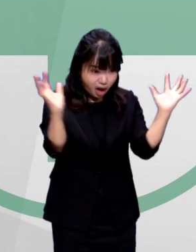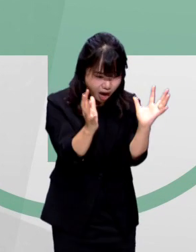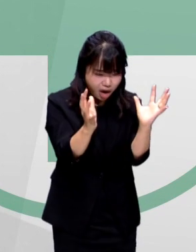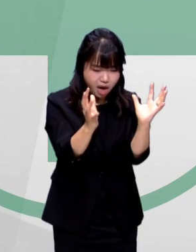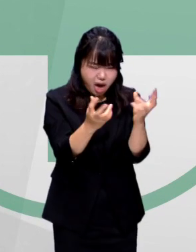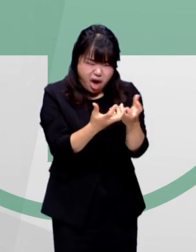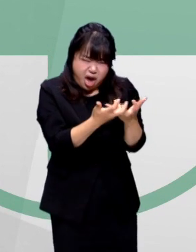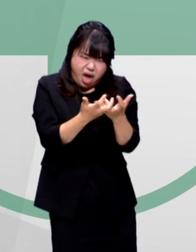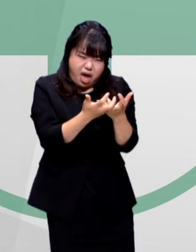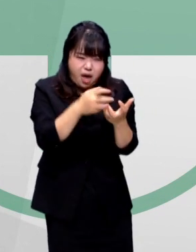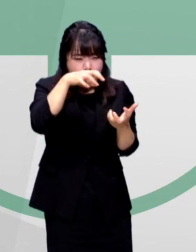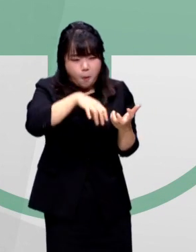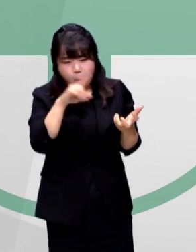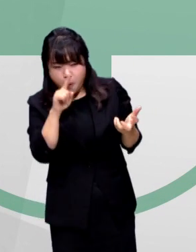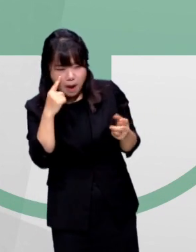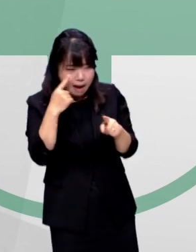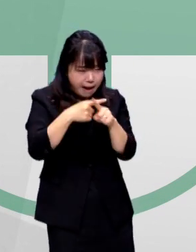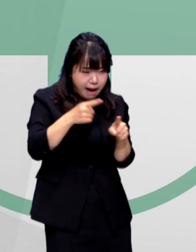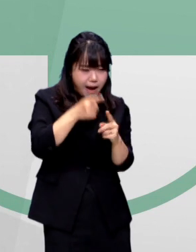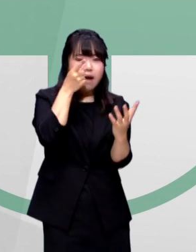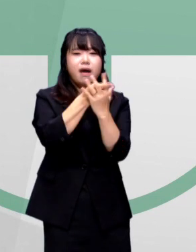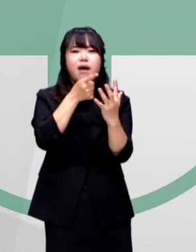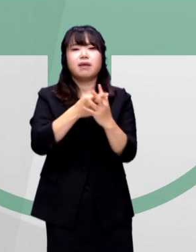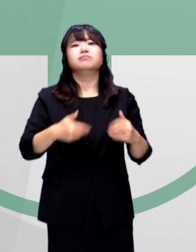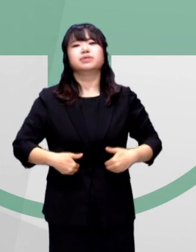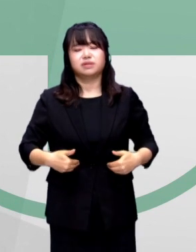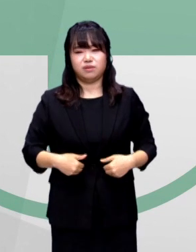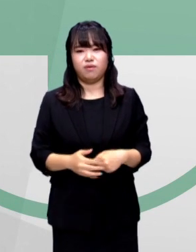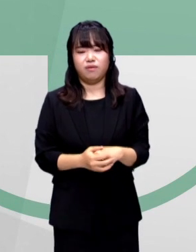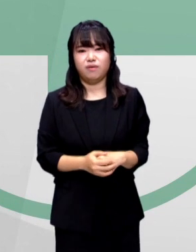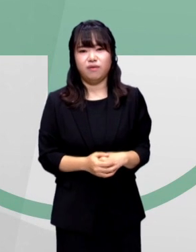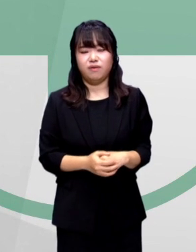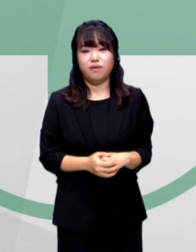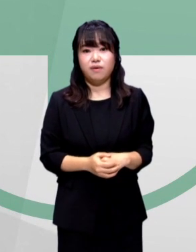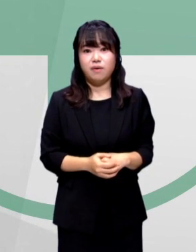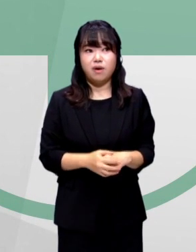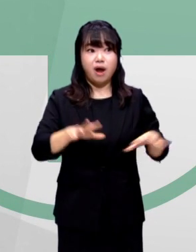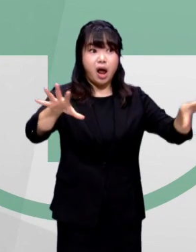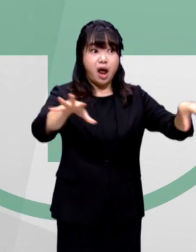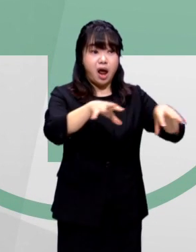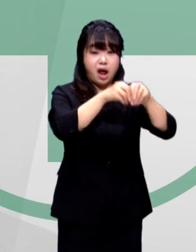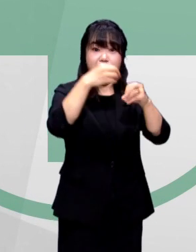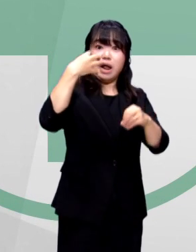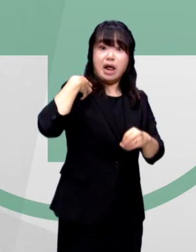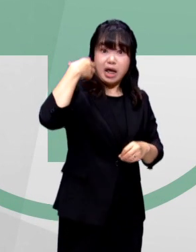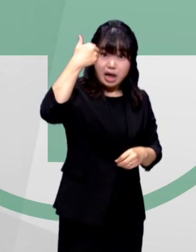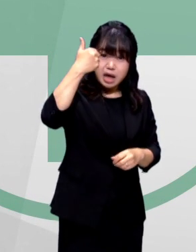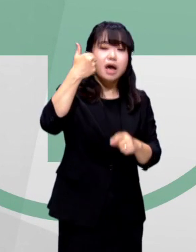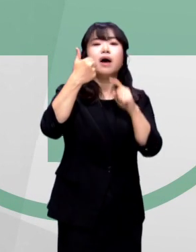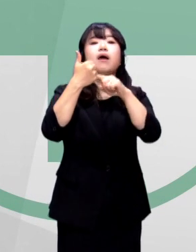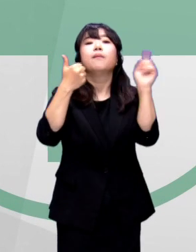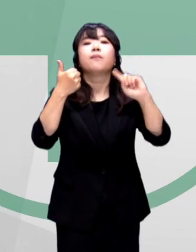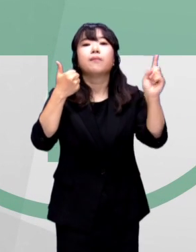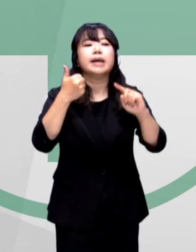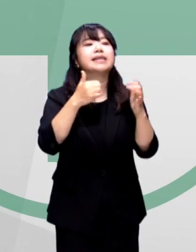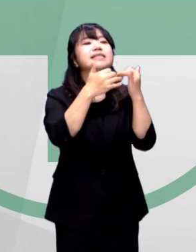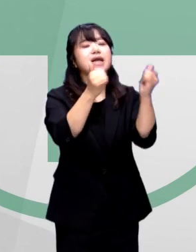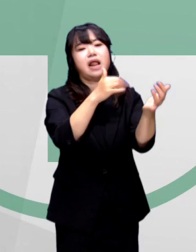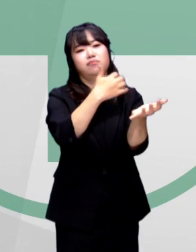위험이 있는지를 미리 파악을 해야 되고요. 사실은 총 그 입장자의 인원 관리를 좀 하는 편이 중요합니다.